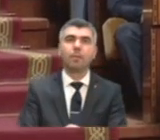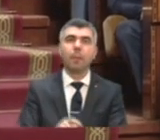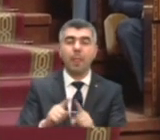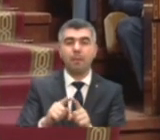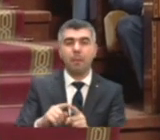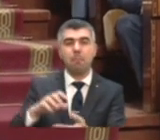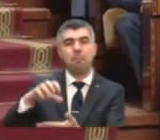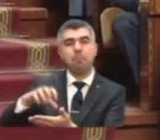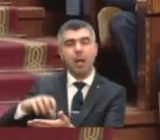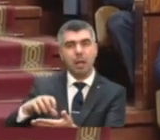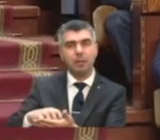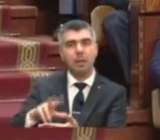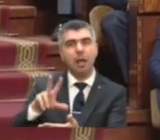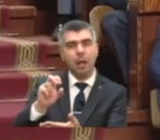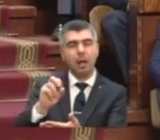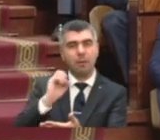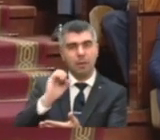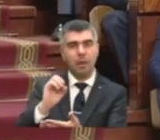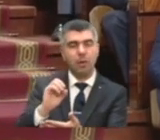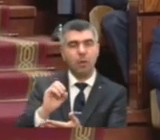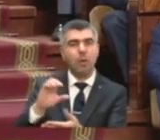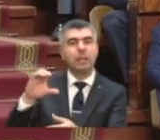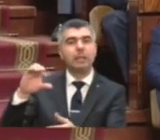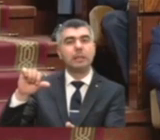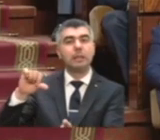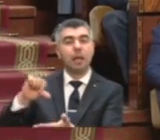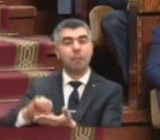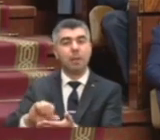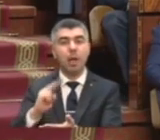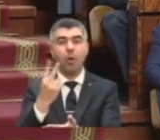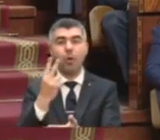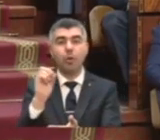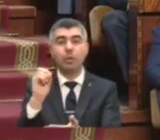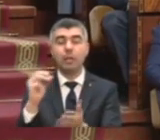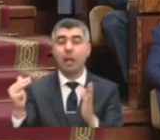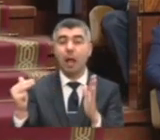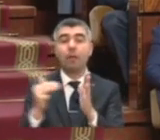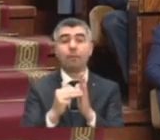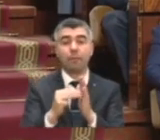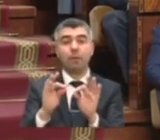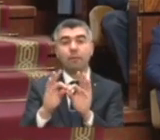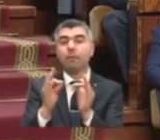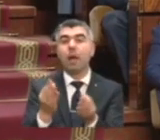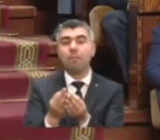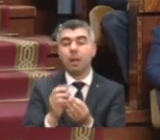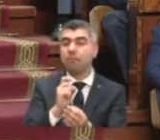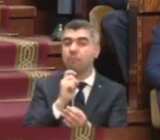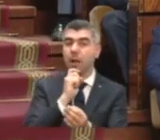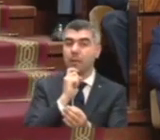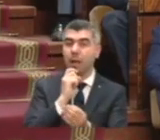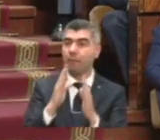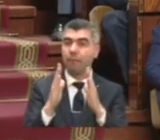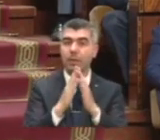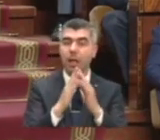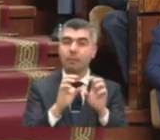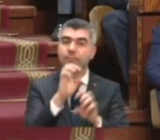كنظن المغاربة كلهم كيعرفوها، اللي هي منطقة سيدي مومن، اللي فيها 20,000 ديال الأسر مازال كتعيش في مدن الصفيح، واللي كان من المقرر